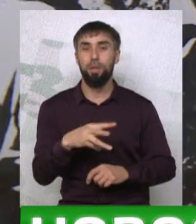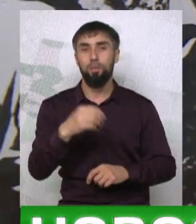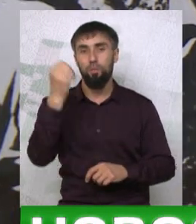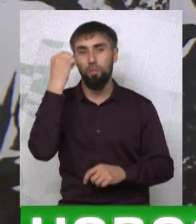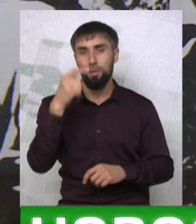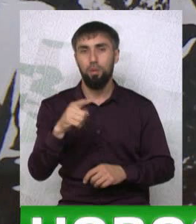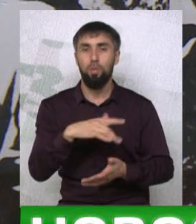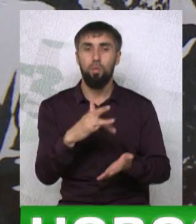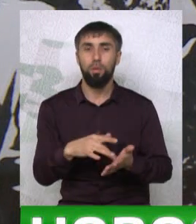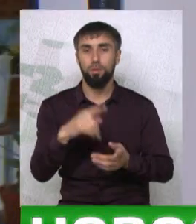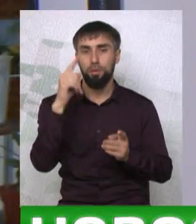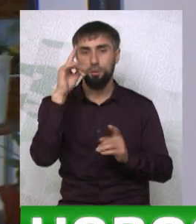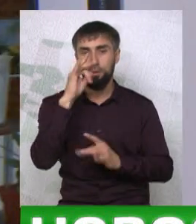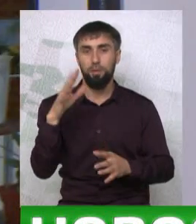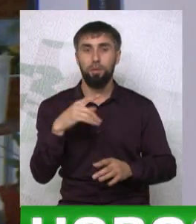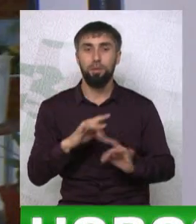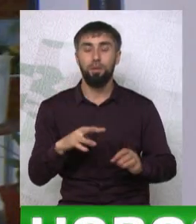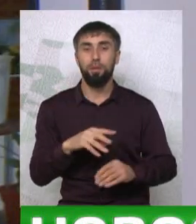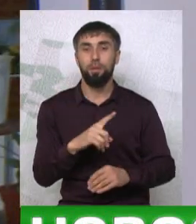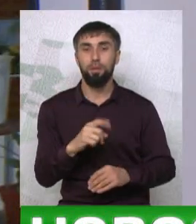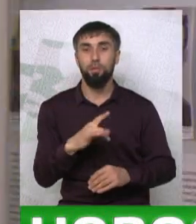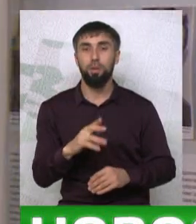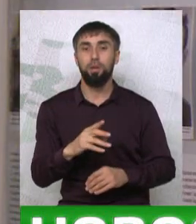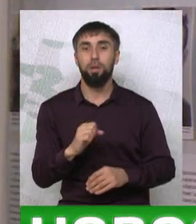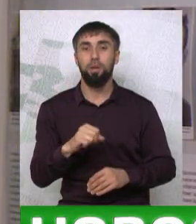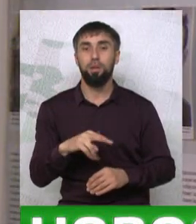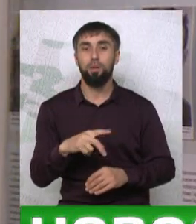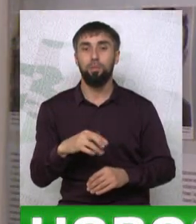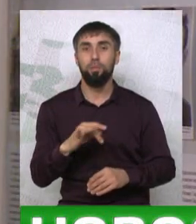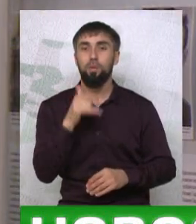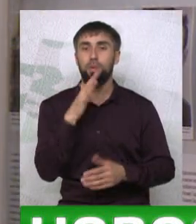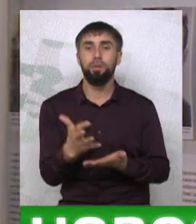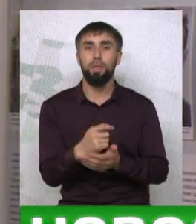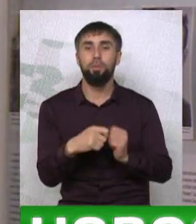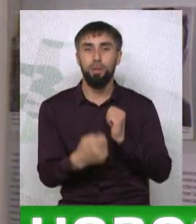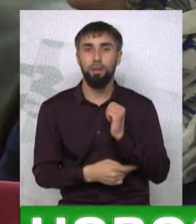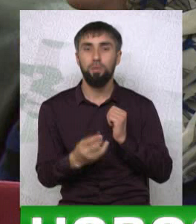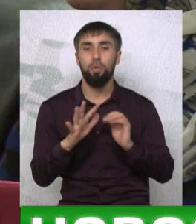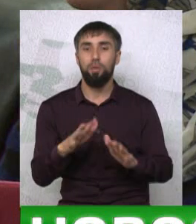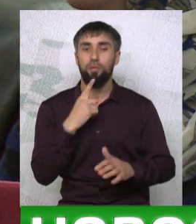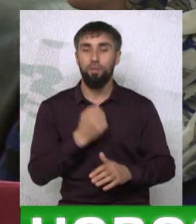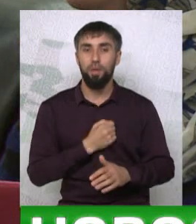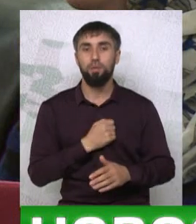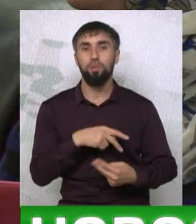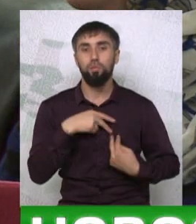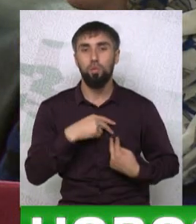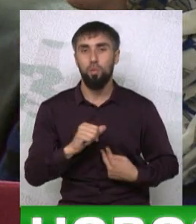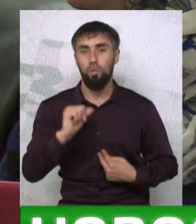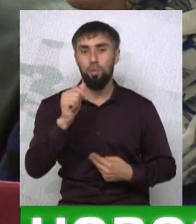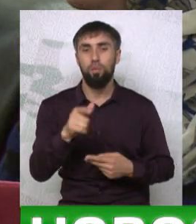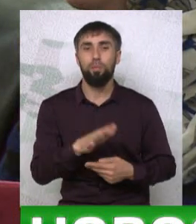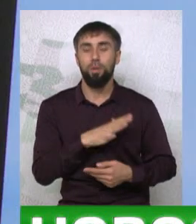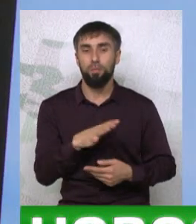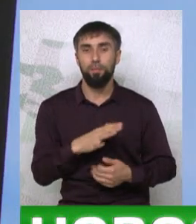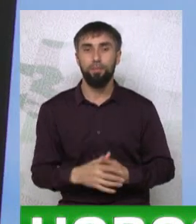города воинской славы рассказывает и Заурбек Албагачиев, в котором собраны материалы не только о военной, но и трудовой истории города. Многие